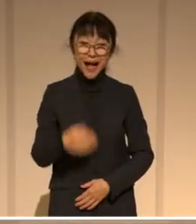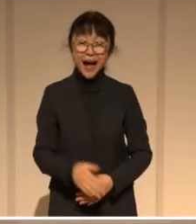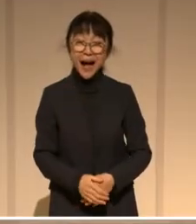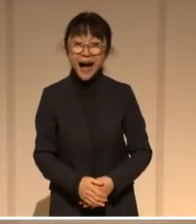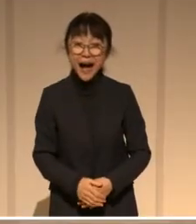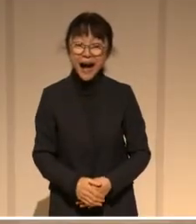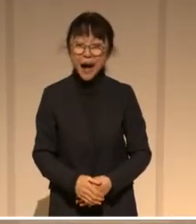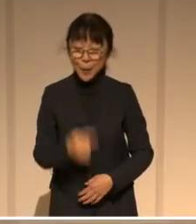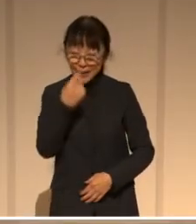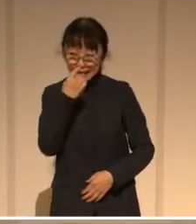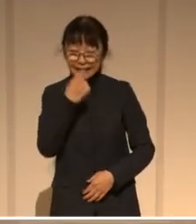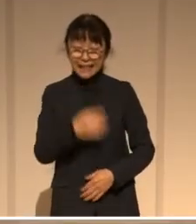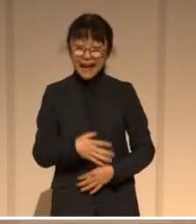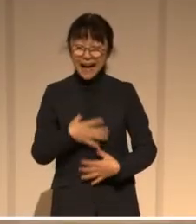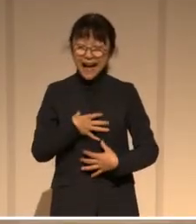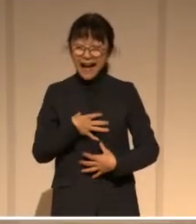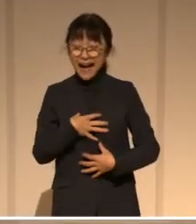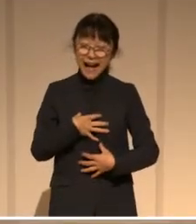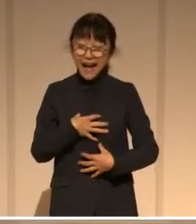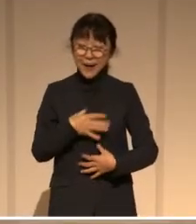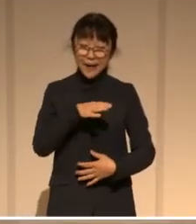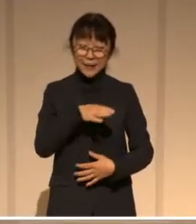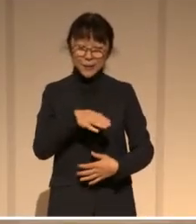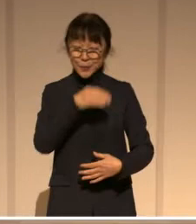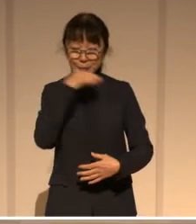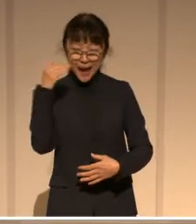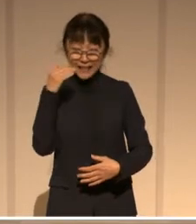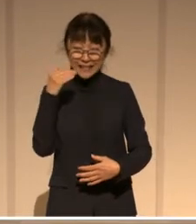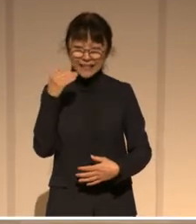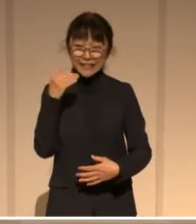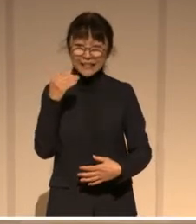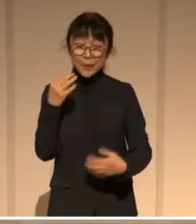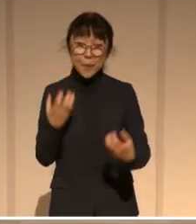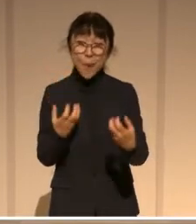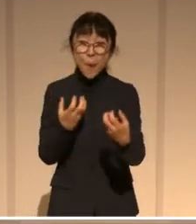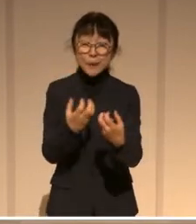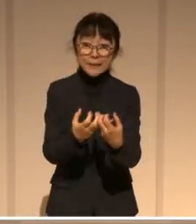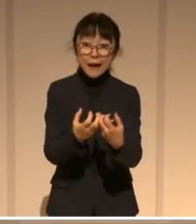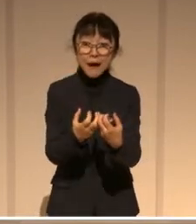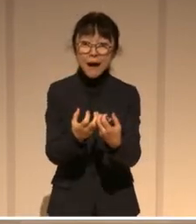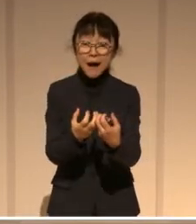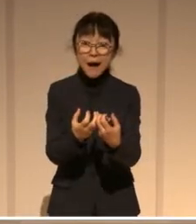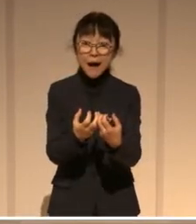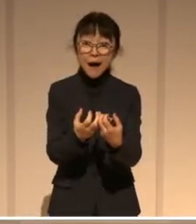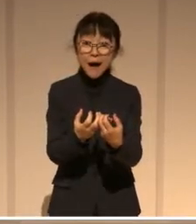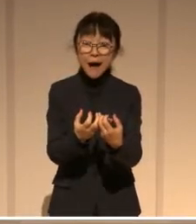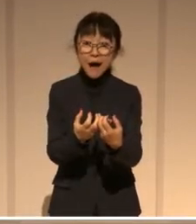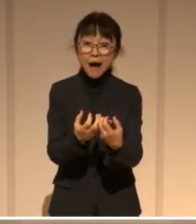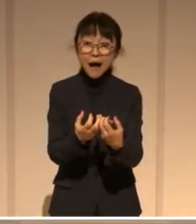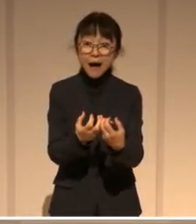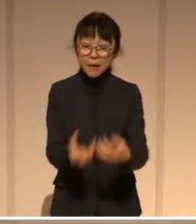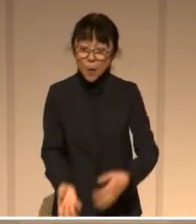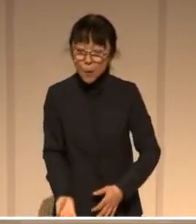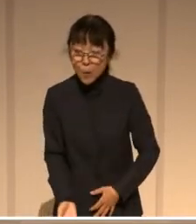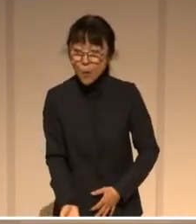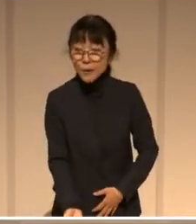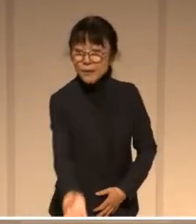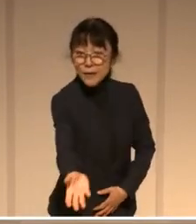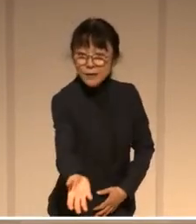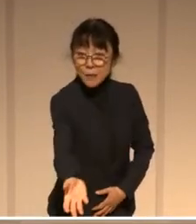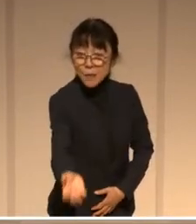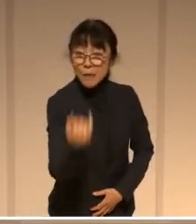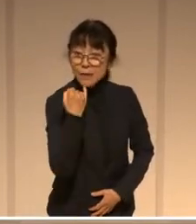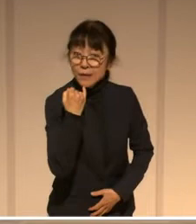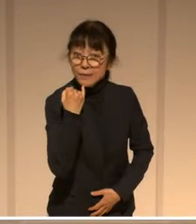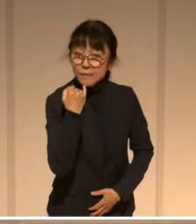やべリべのプレッシャーを剥げやばいってボッチャのでいる時にあのあの球を押し出してもいいアジ練